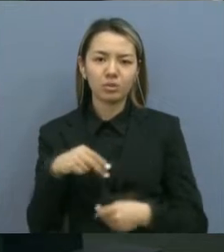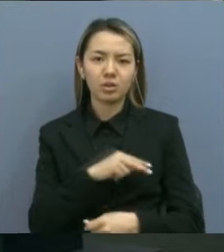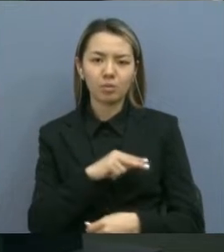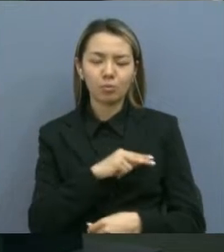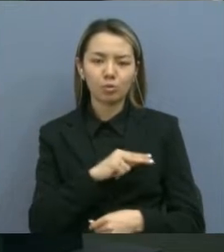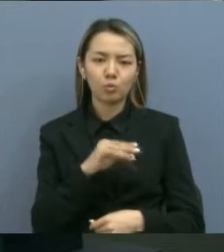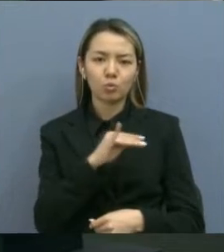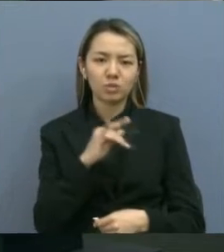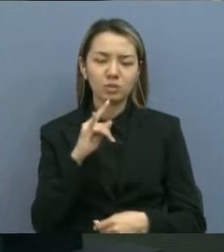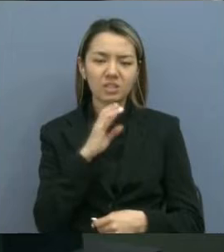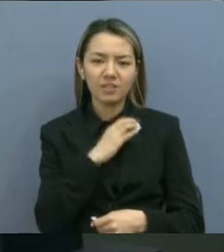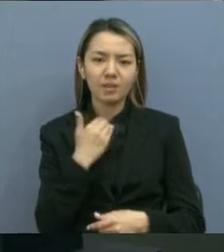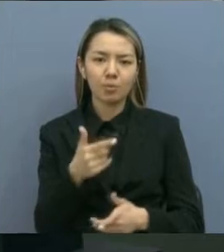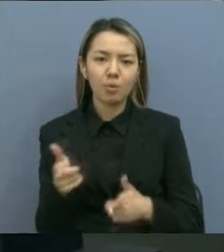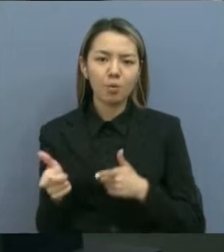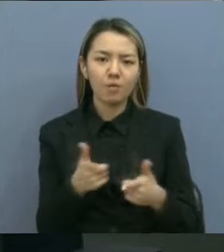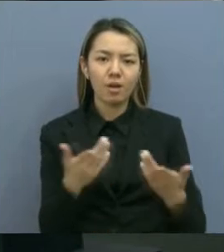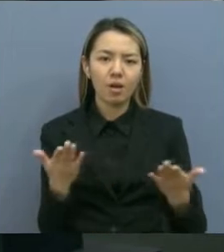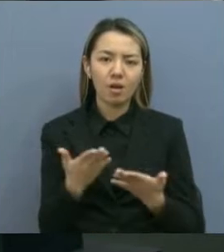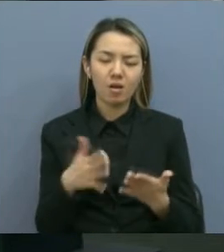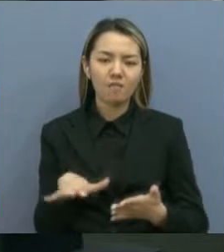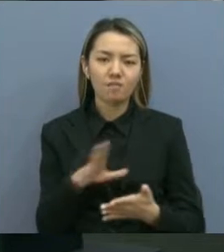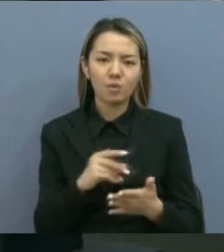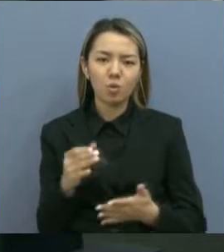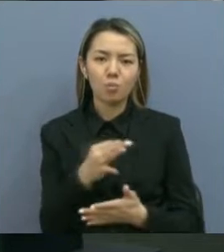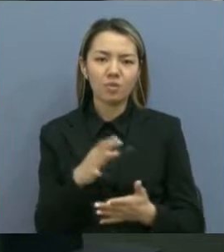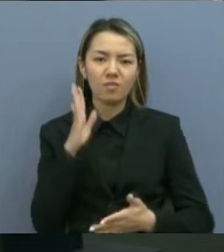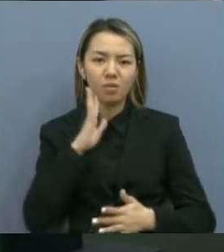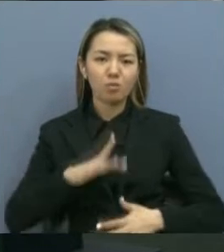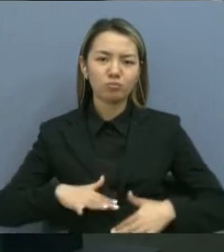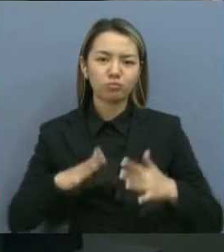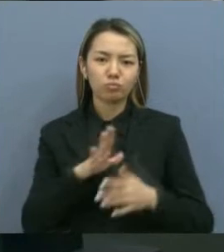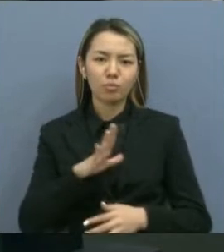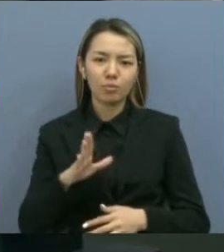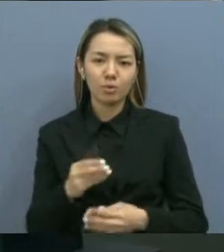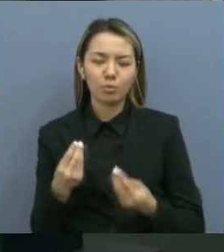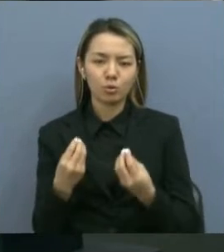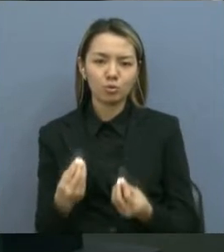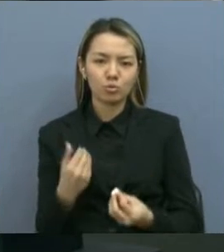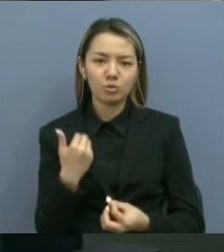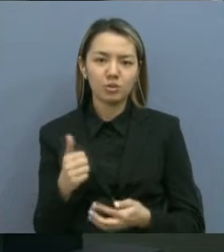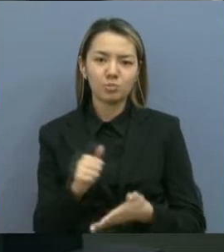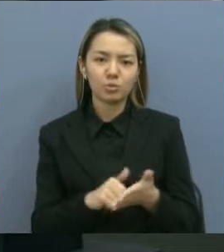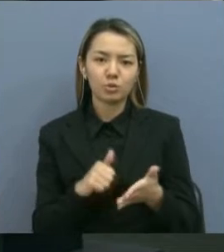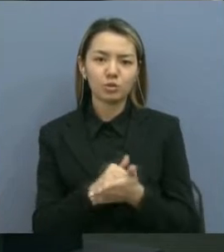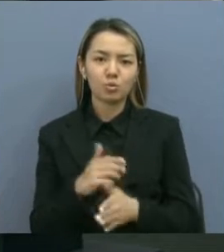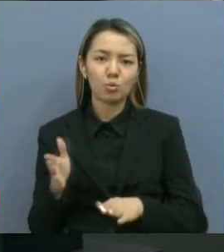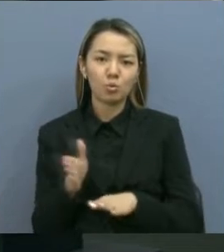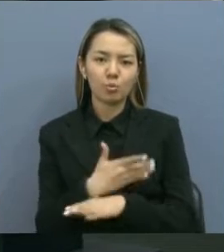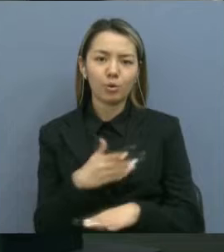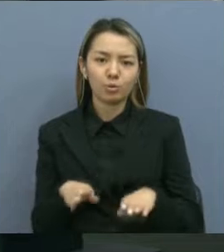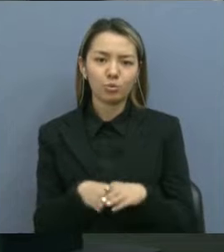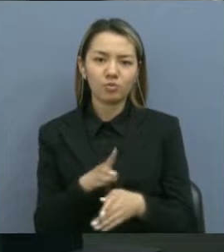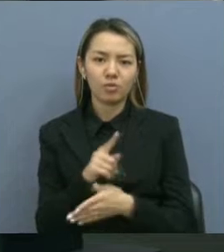солтүстік аймақтардың оған дайындығы, жекелеген облыстарда су тасқынының алдын алу және оның салдарын жою